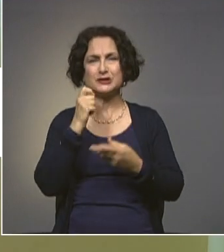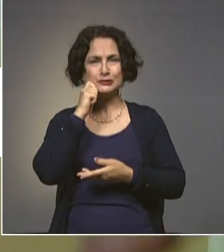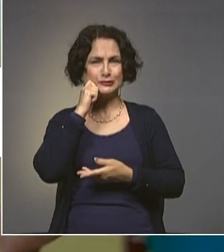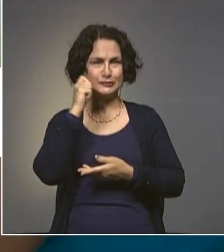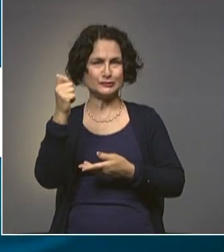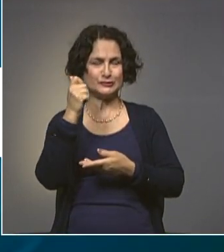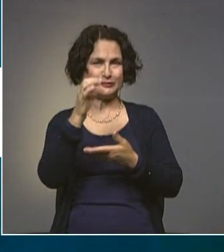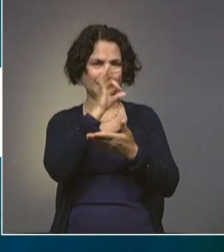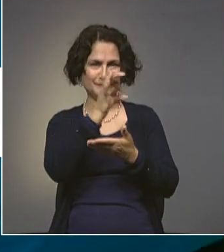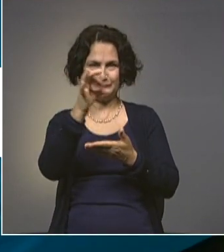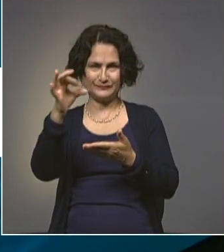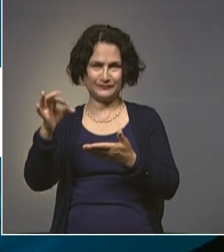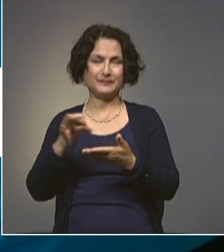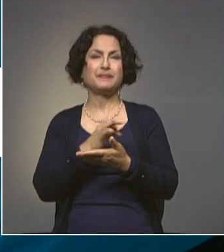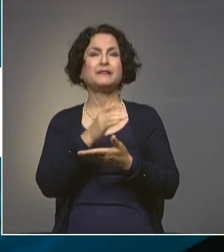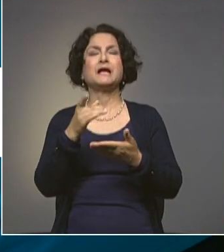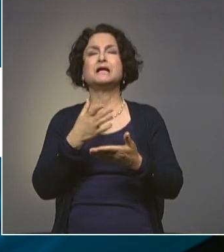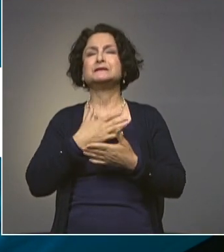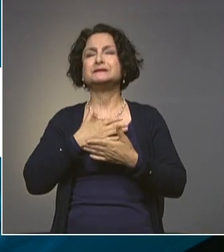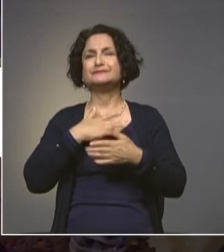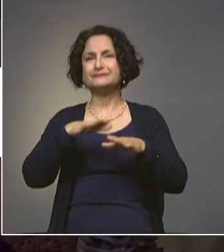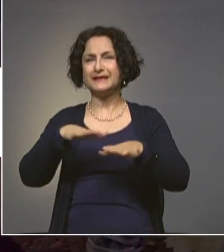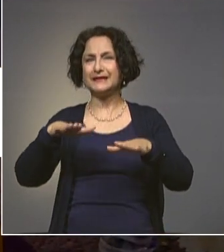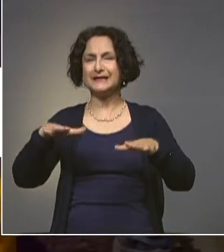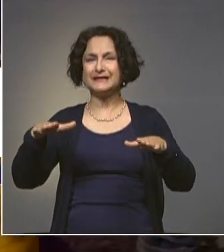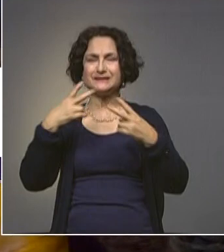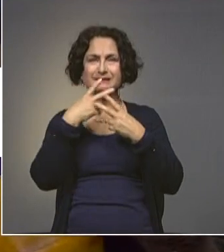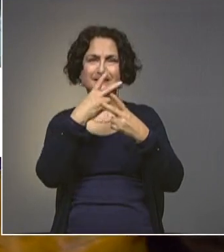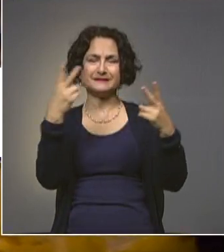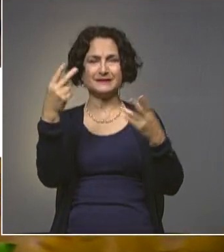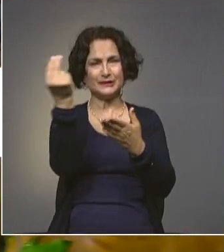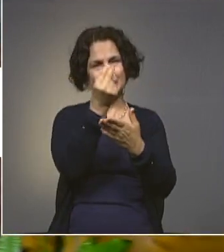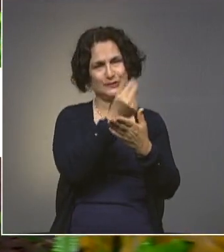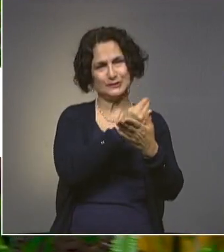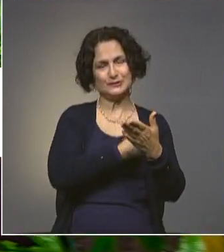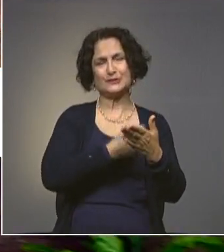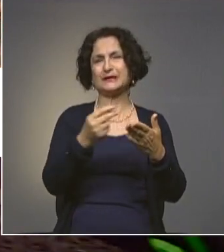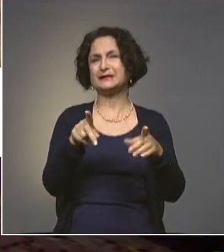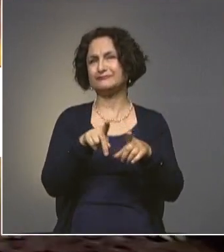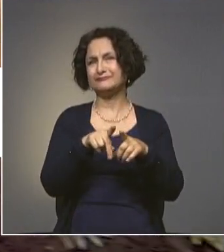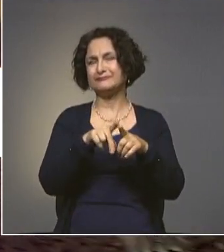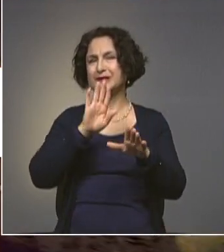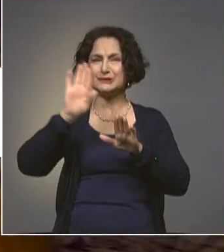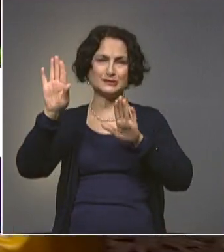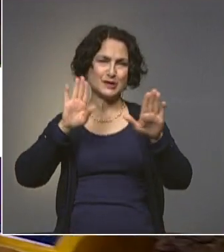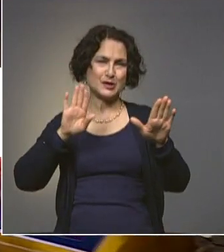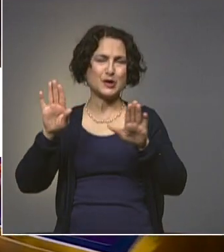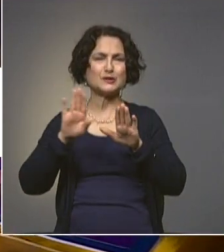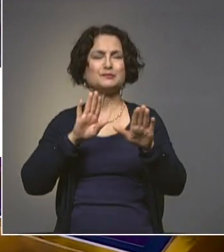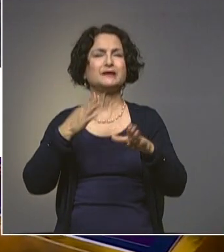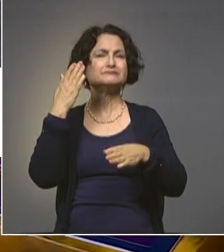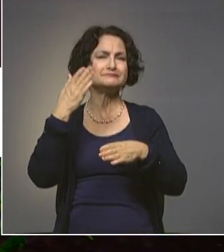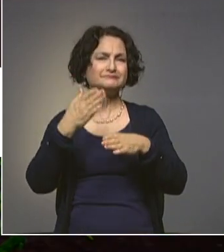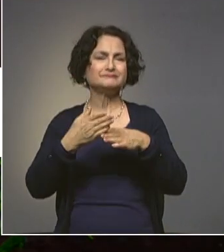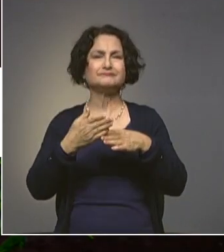под микроскоп. Нашата галерия за детско творчество, в която могат да се видят рисунки, гостуващи изложби, и ще направим окончателната визия